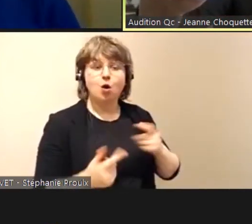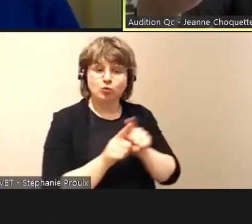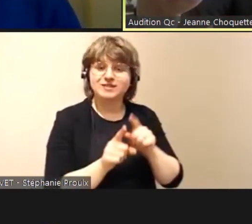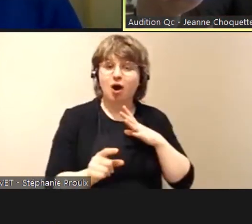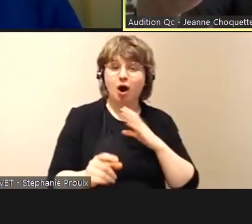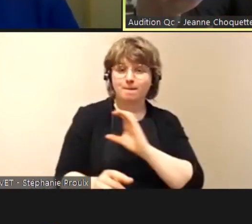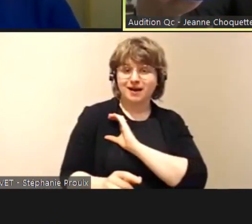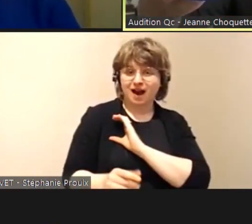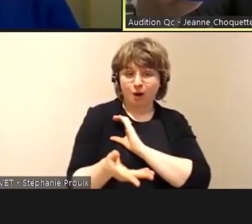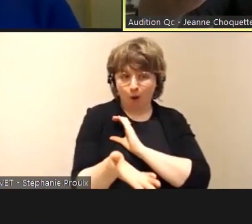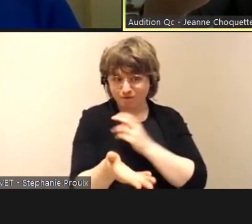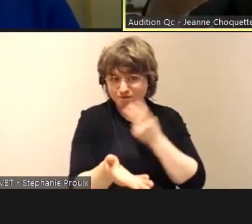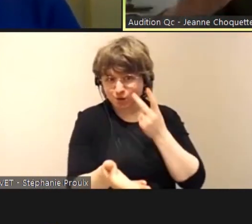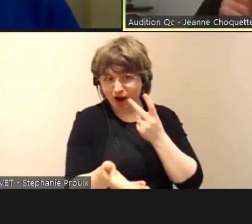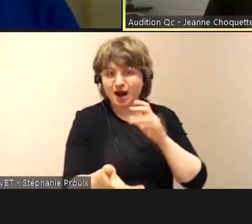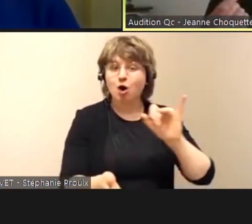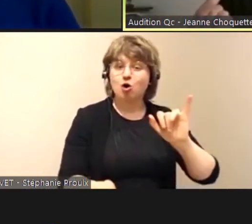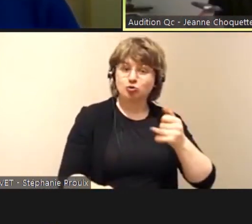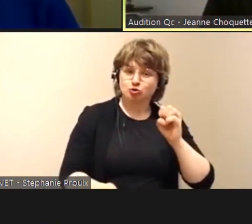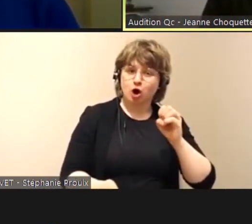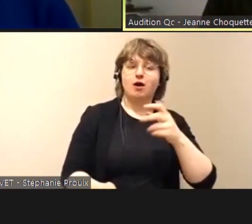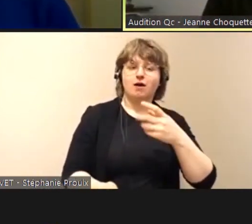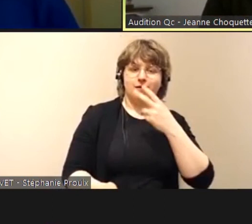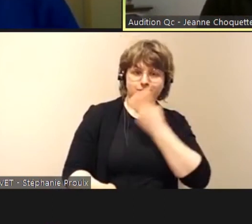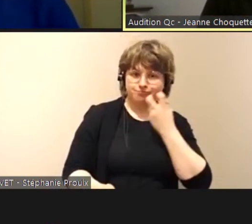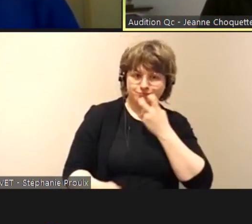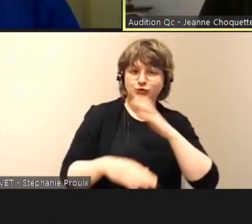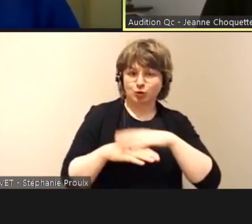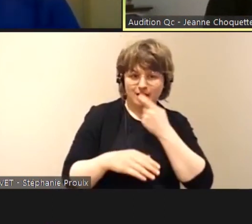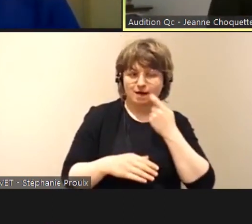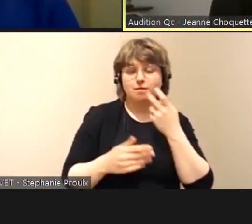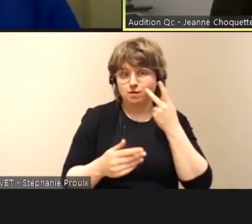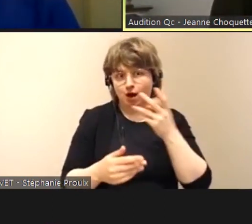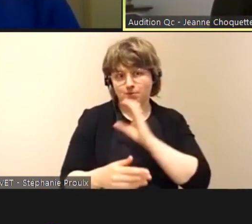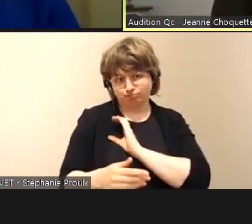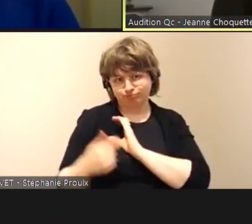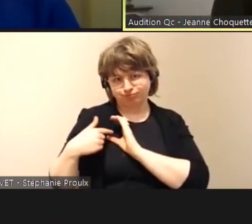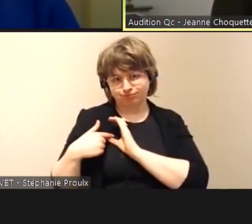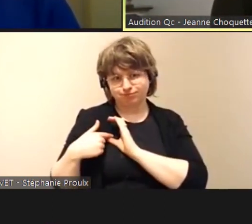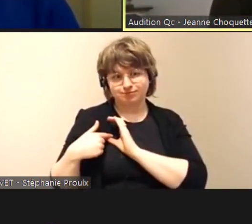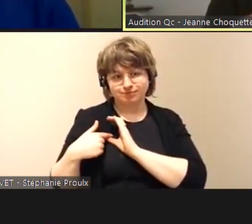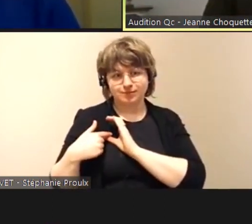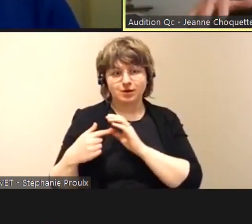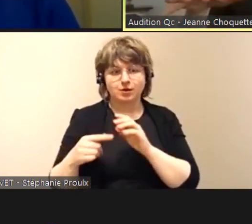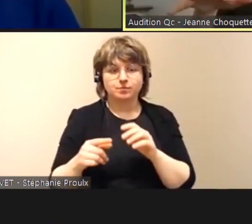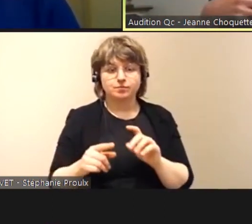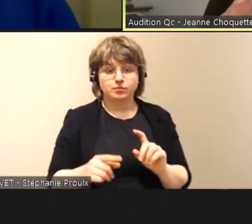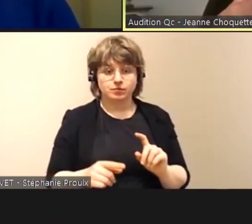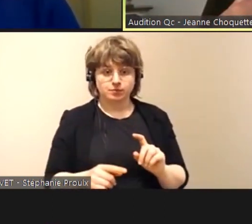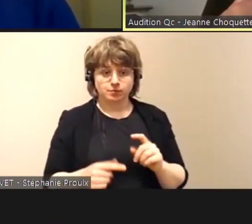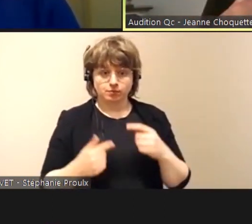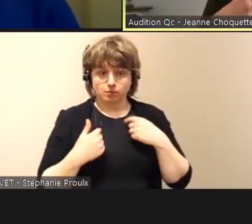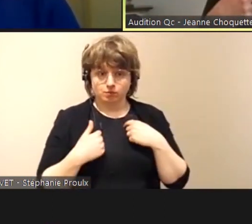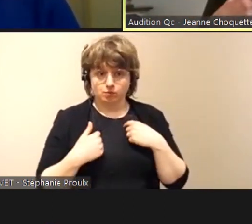comme un macaron que je lis sur les lèvres, pour les personnes qui lisent sur les lèvres. C'est sûr que souvent, quand les personnes, premièrement, moi,